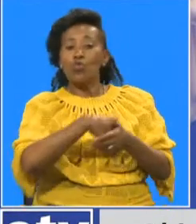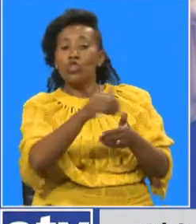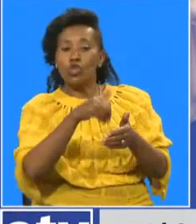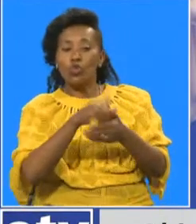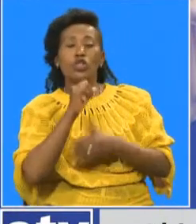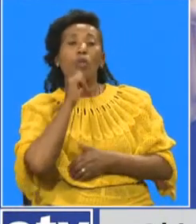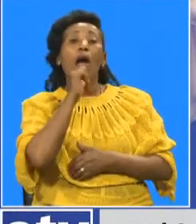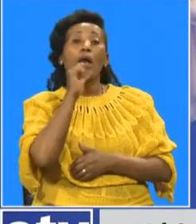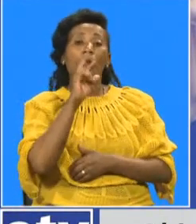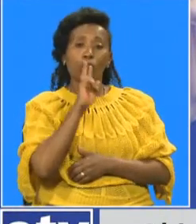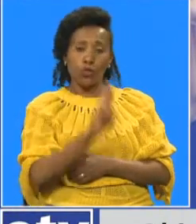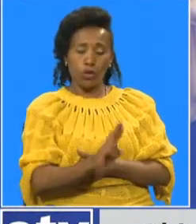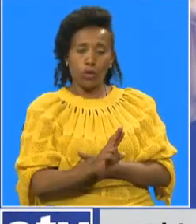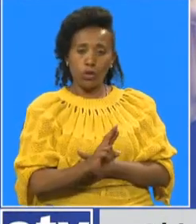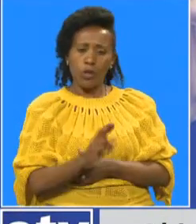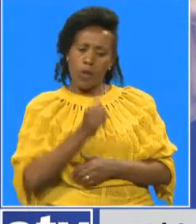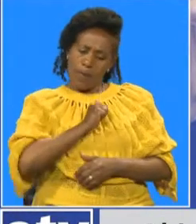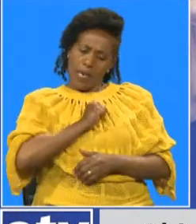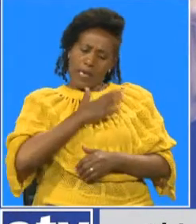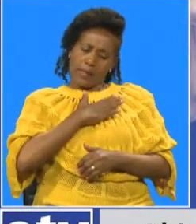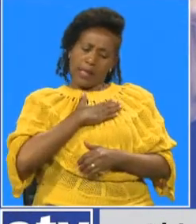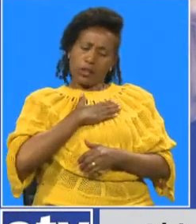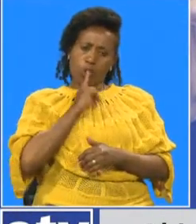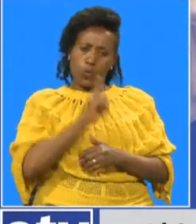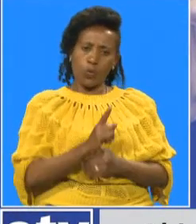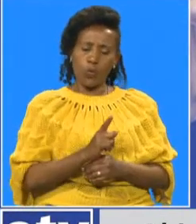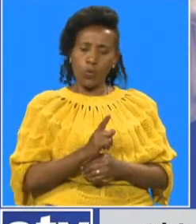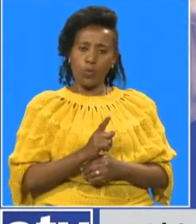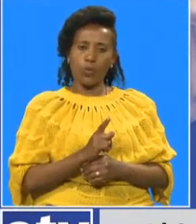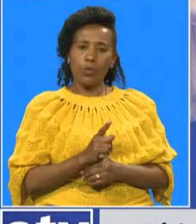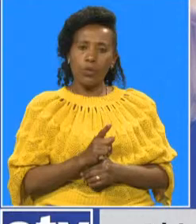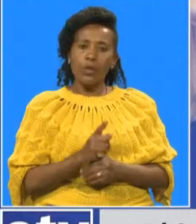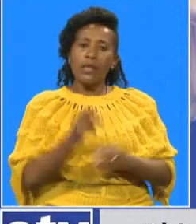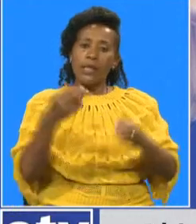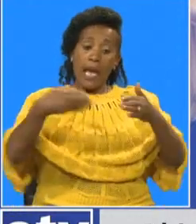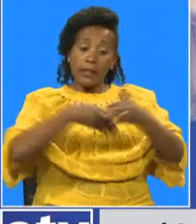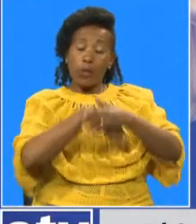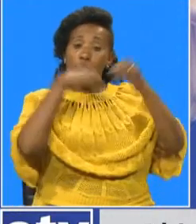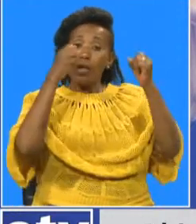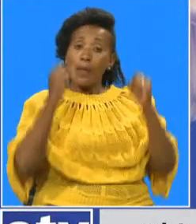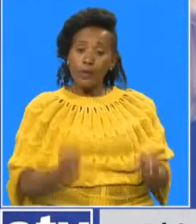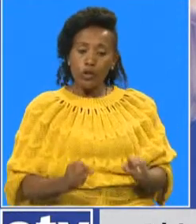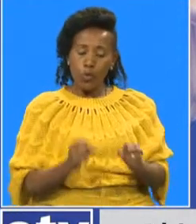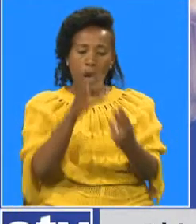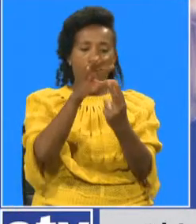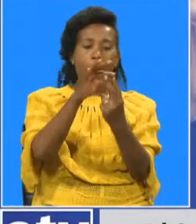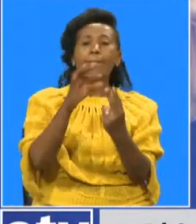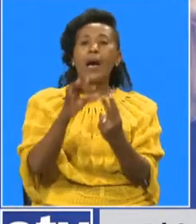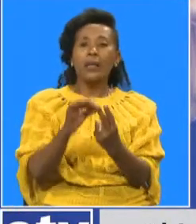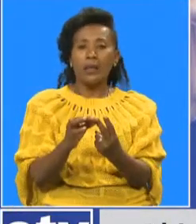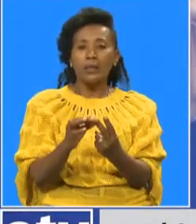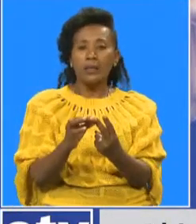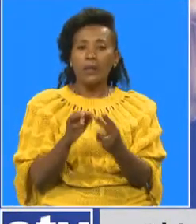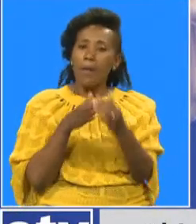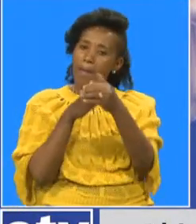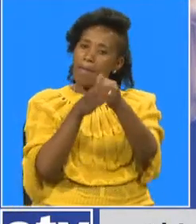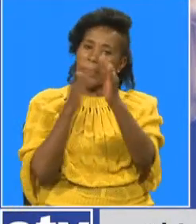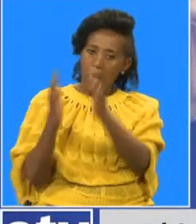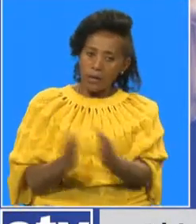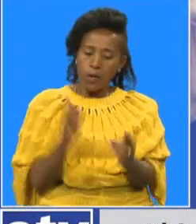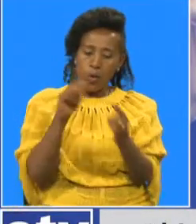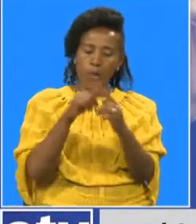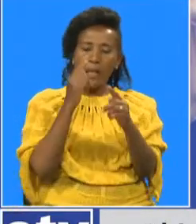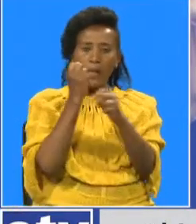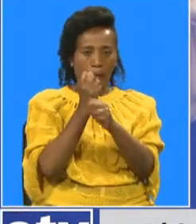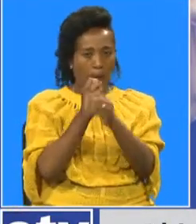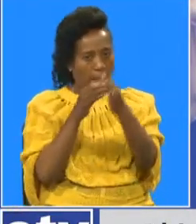የውጭ ባለሀብቶች በራሳቸው ፎሬን ካረንሲ ሊያስገቡ የሚችሉበት አማራጭም የኦልሬዲ መመሪያ አዘጋጅተን ወደ